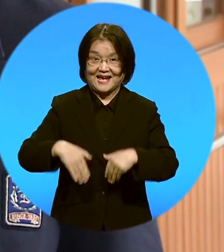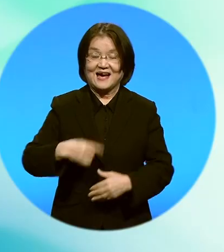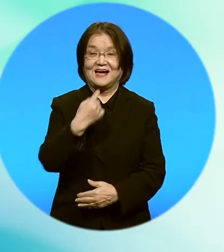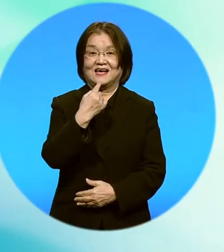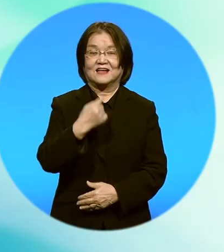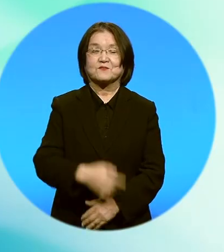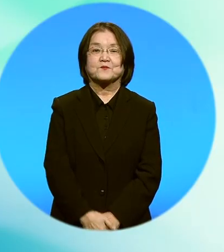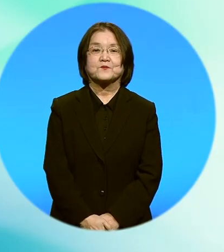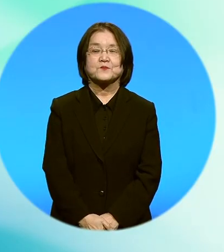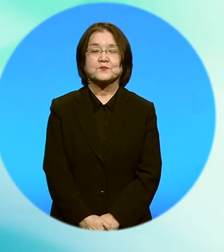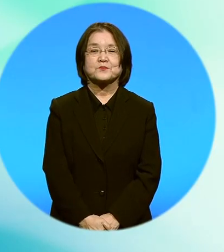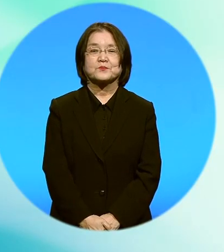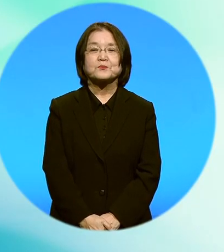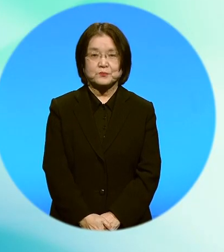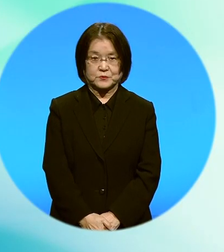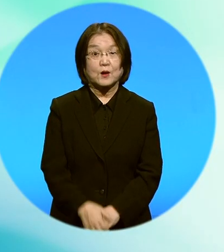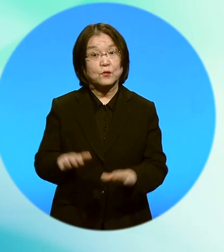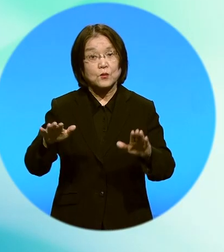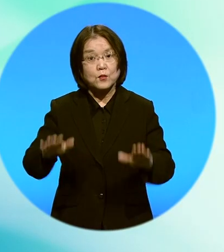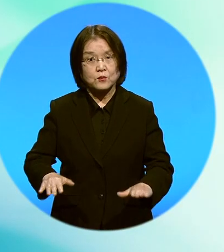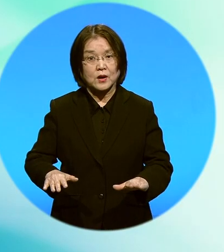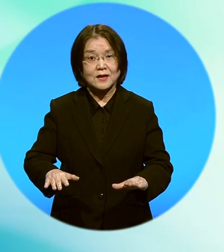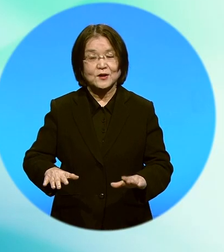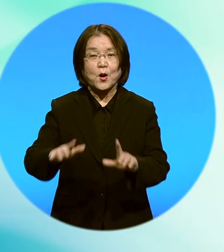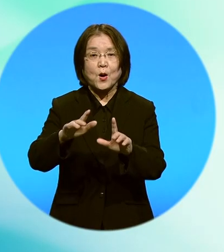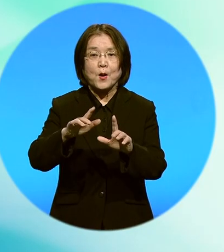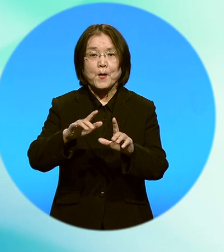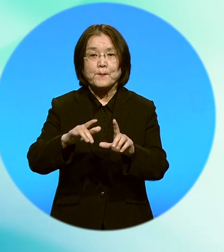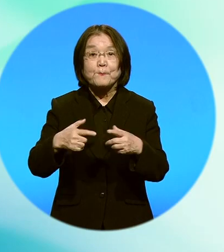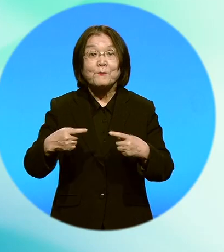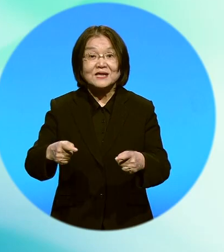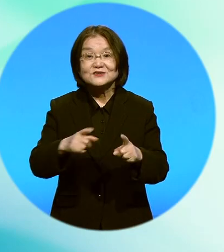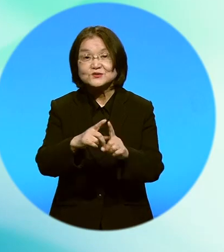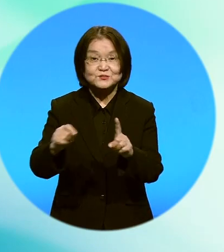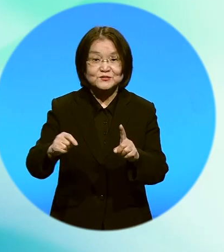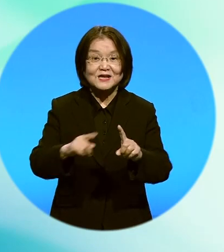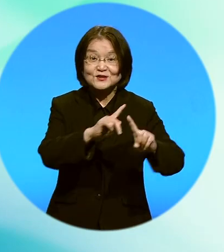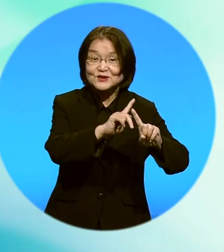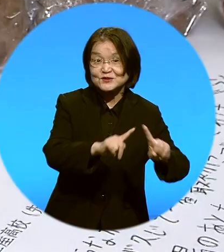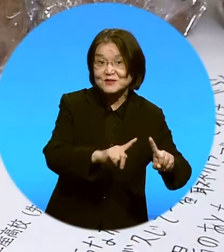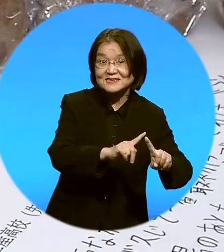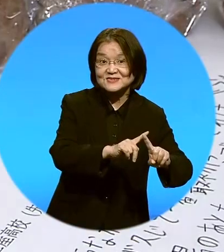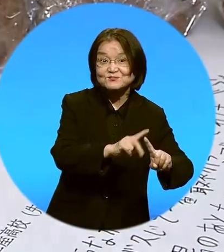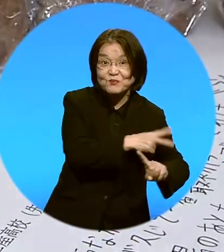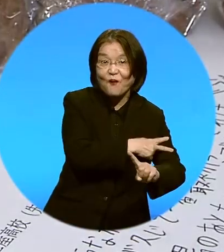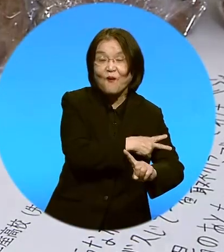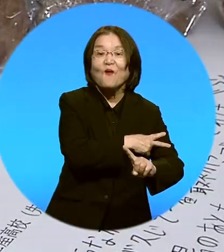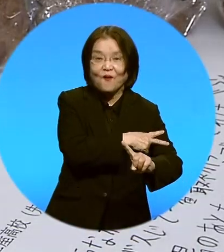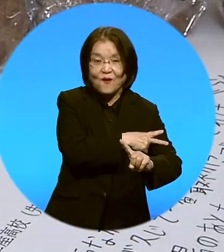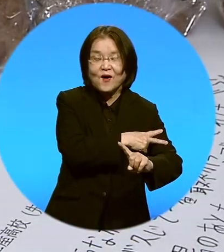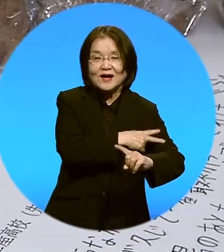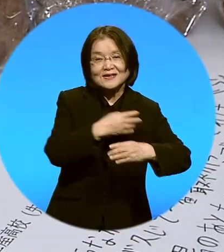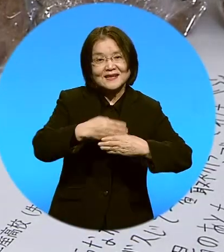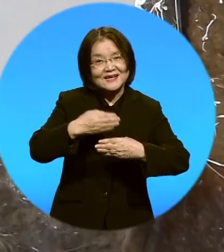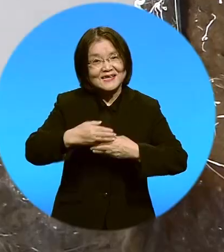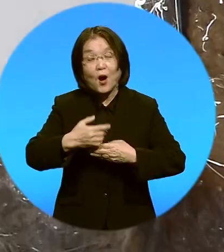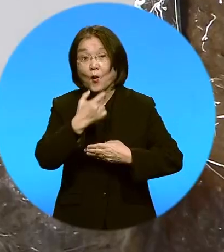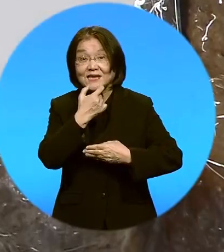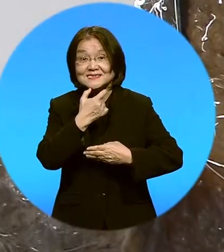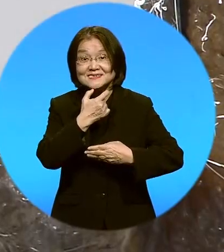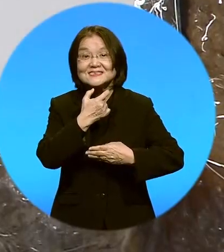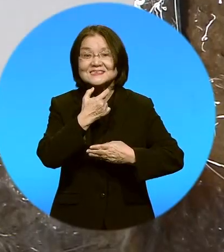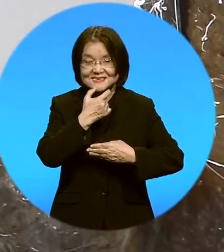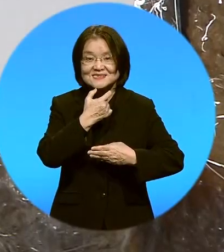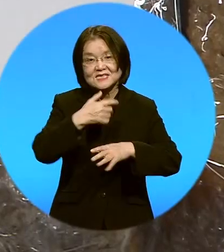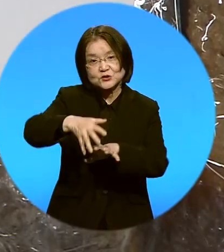。 今回のバスツアーはクリスマスイベントも兼ねていて、レンガをかたどったお菓子や大